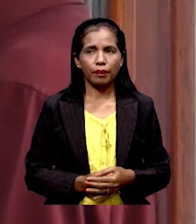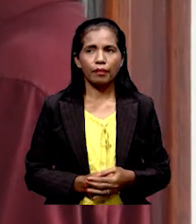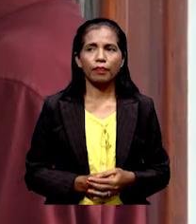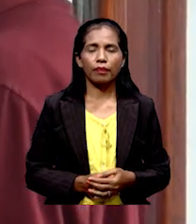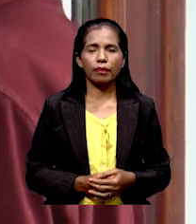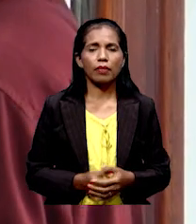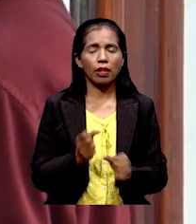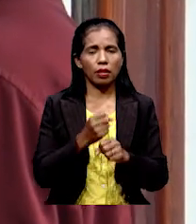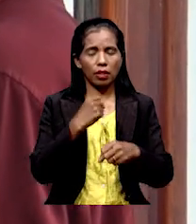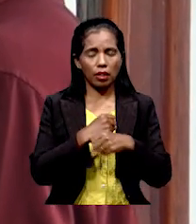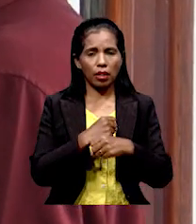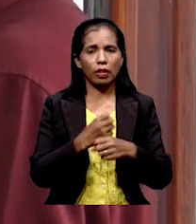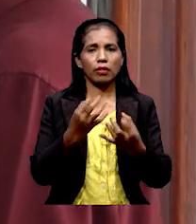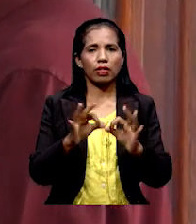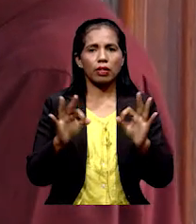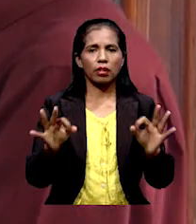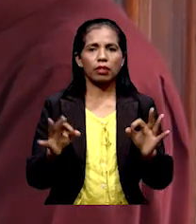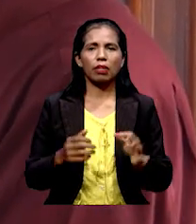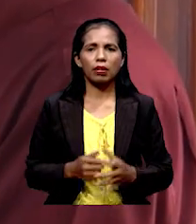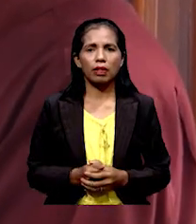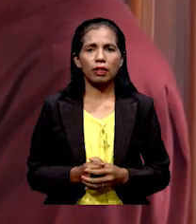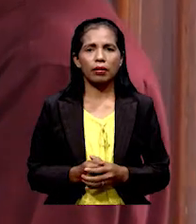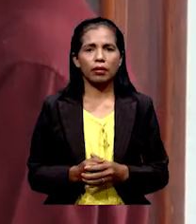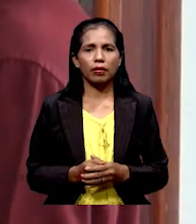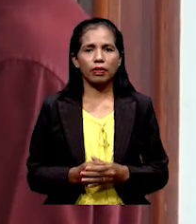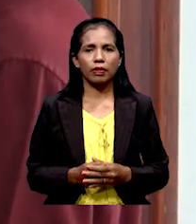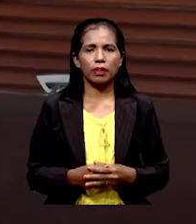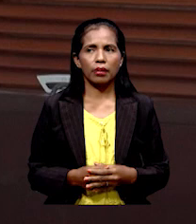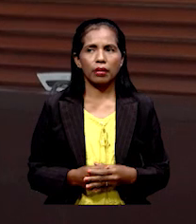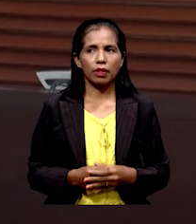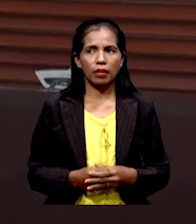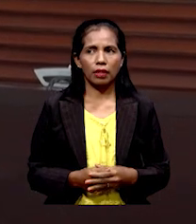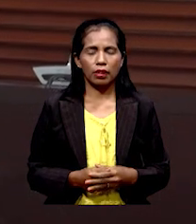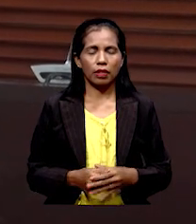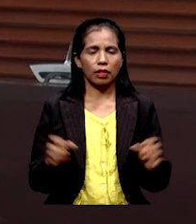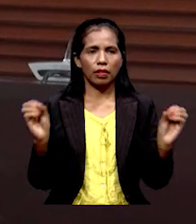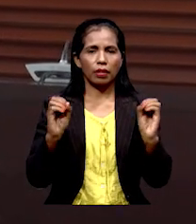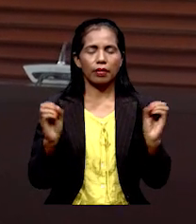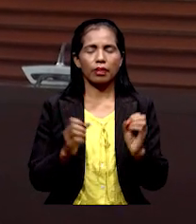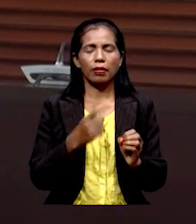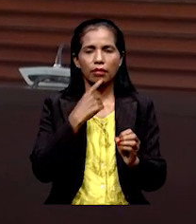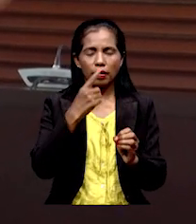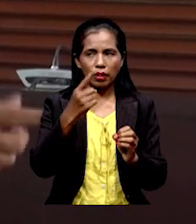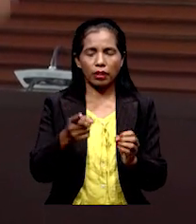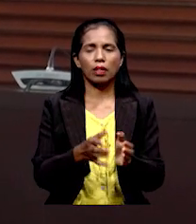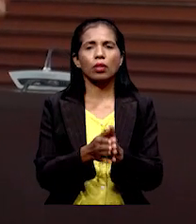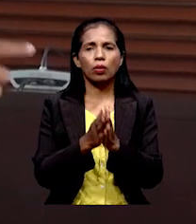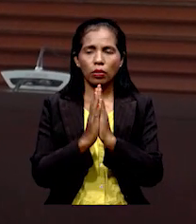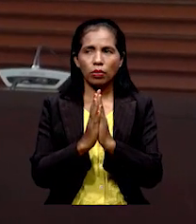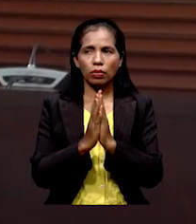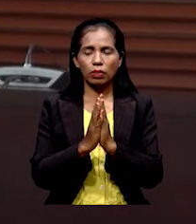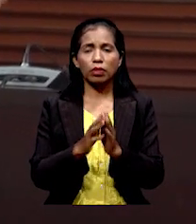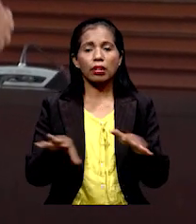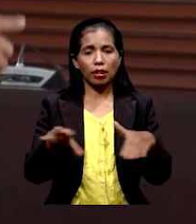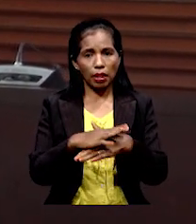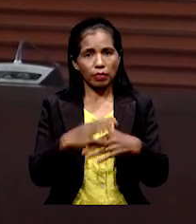saya tahu emang losa gitu. Prosa ini, atau hal yang kawin lain, atau kalau sudah kemudian khususnya ini buat kawin karena harus sebenarnya apa